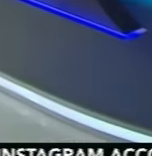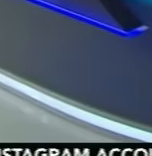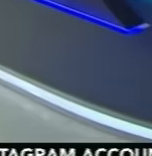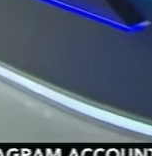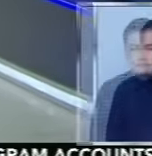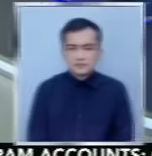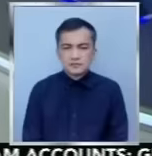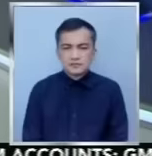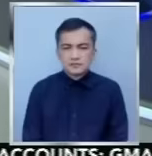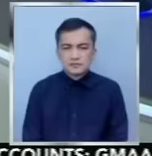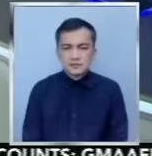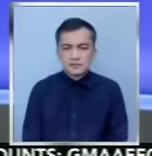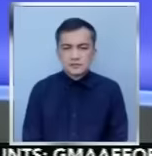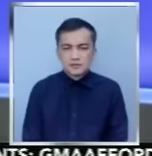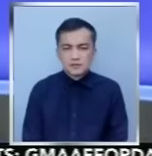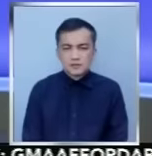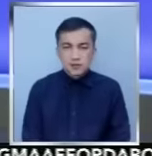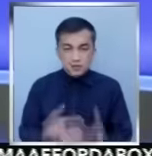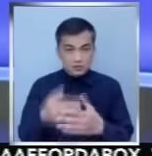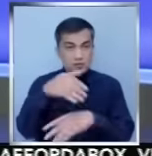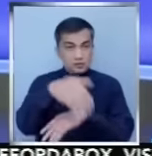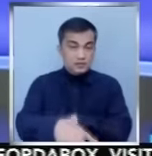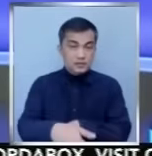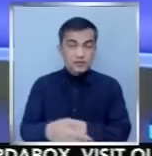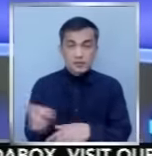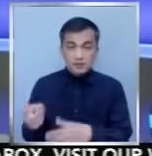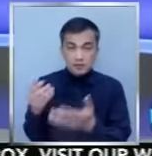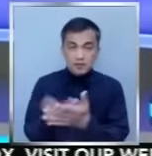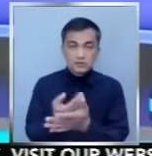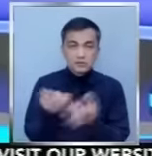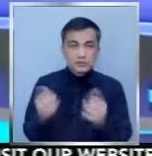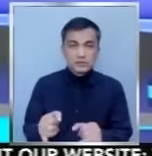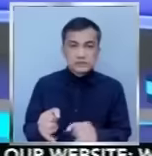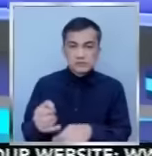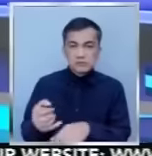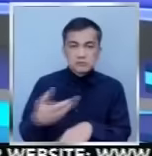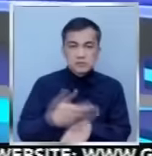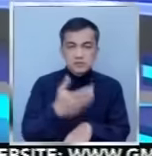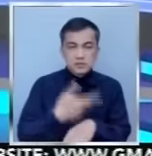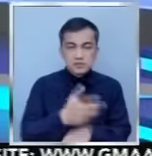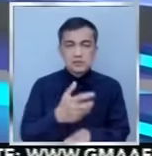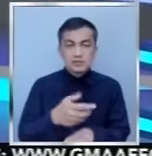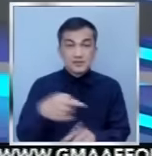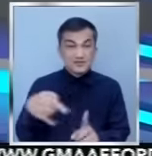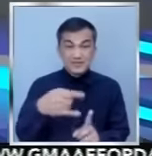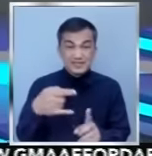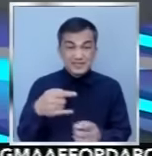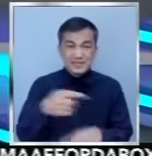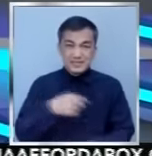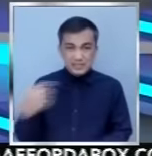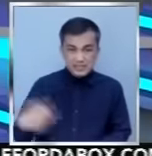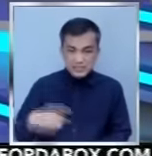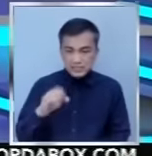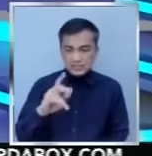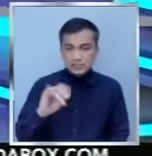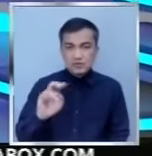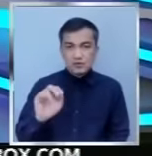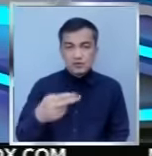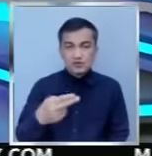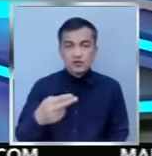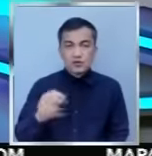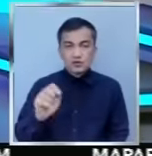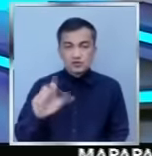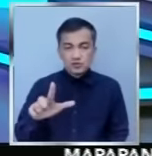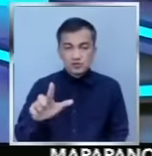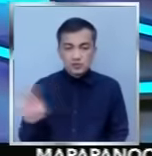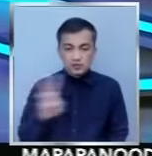Magandang hapon po may panibagong insidente ng pangaras ng China sa scar borrow sa West Philippines sea Maghahatid lang sana